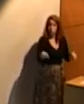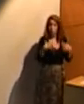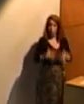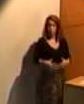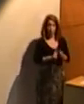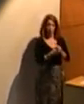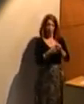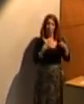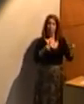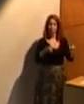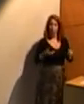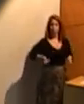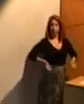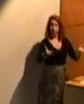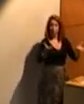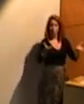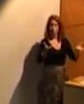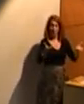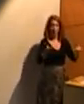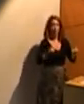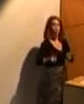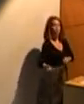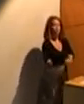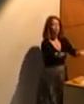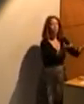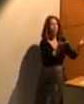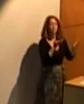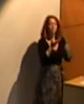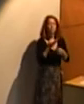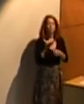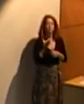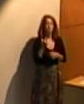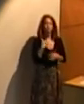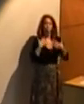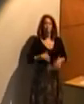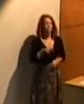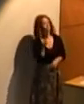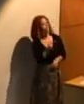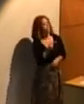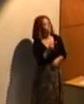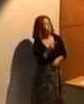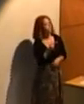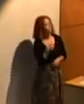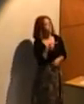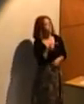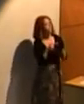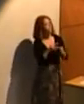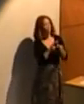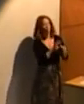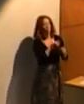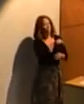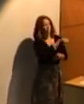disponible mais ça aura des conséquences a des conséquences des conséquences sur robert que j'ai sur autrui c'est ça qui me semble important